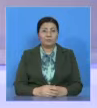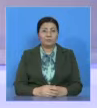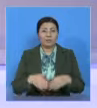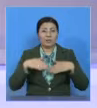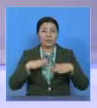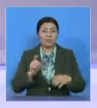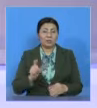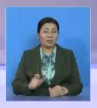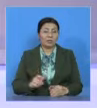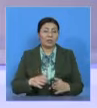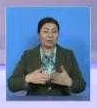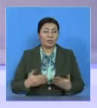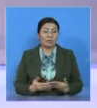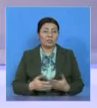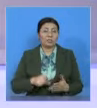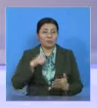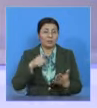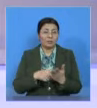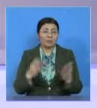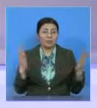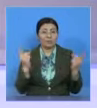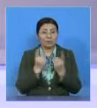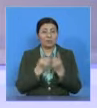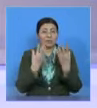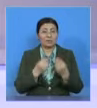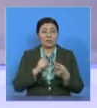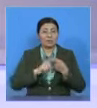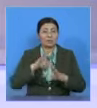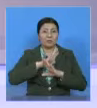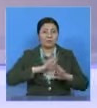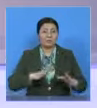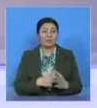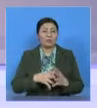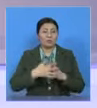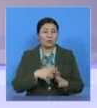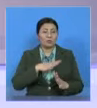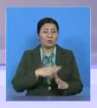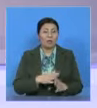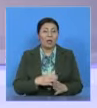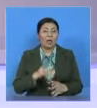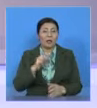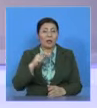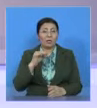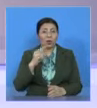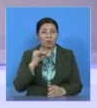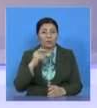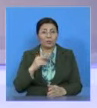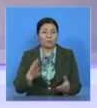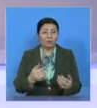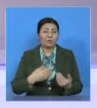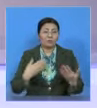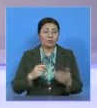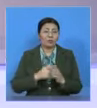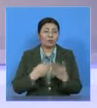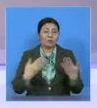Решение жилищных вопросов граждан в преддверии Дня независимости ряд семей села Караул-Кельде Байганинского района получили ключи от новых